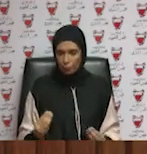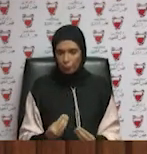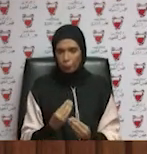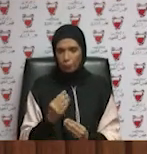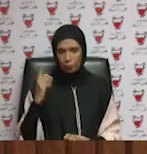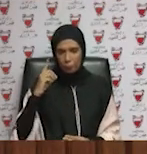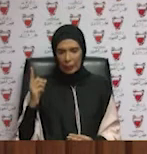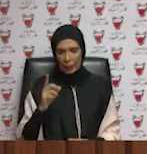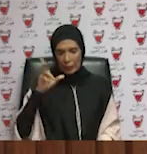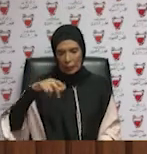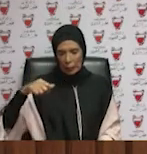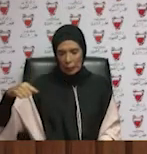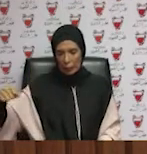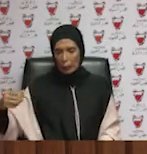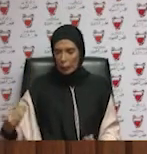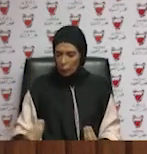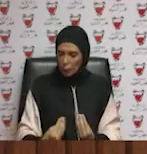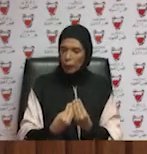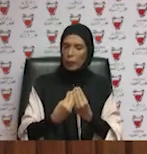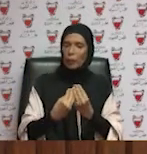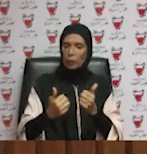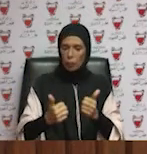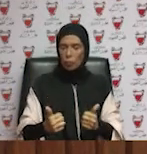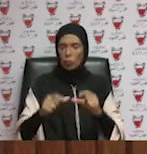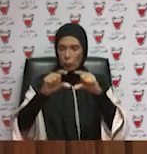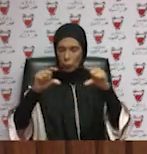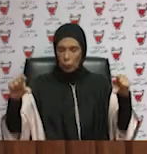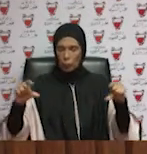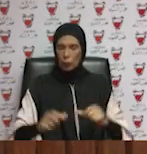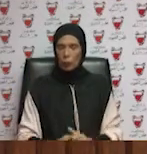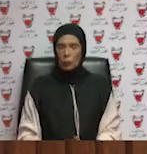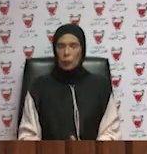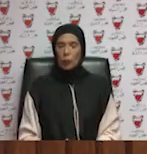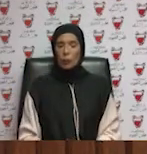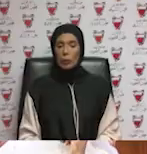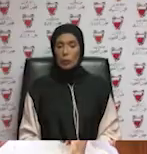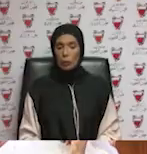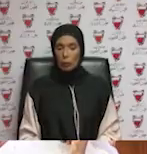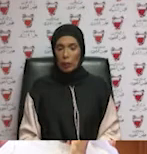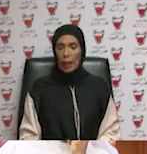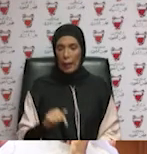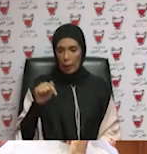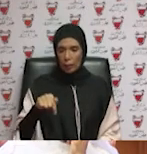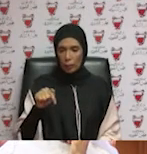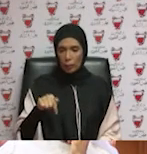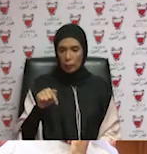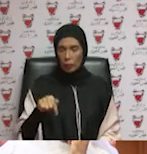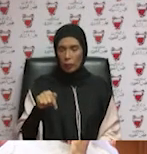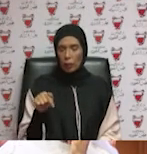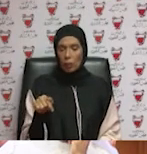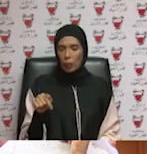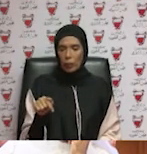رأي الجهات المعنية الأخرى في هذا الموضوع. هل يجوز الآن وإحنا